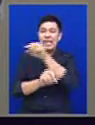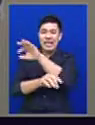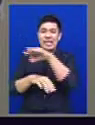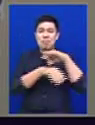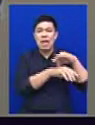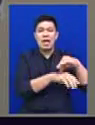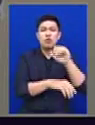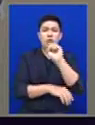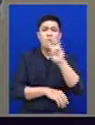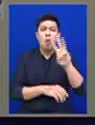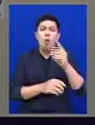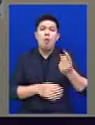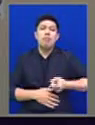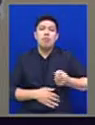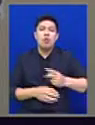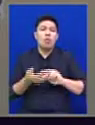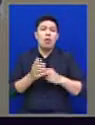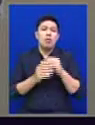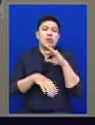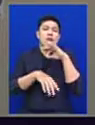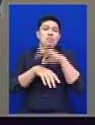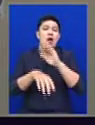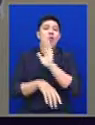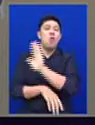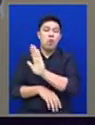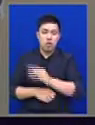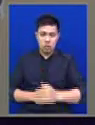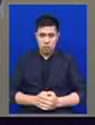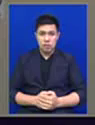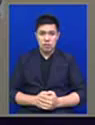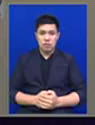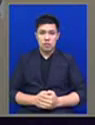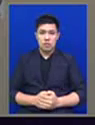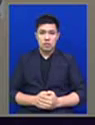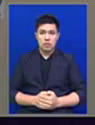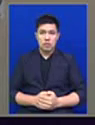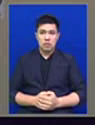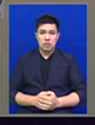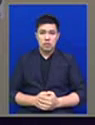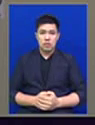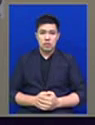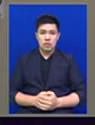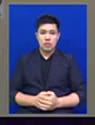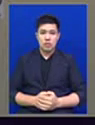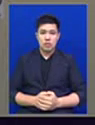ก็เรียกว่าตั้งเป็นสว.โดยตำแหน่งนะครับ